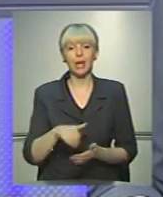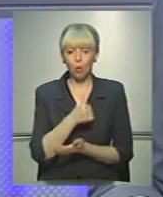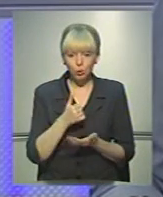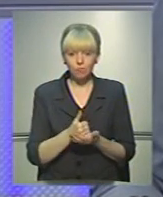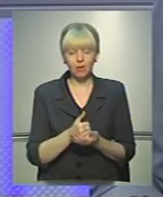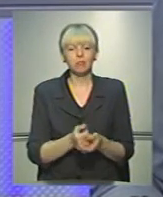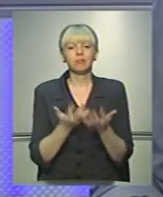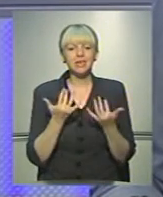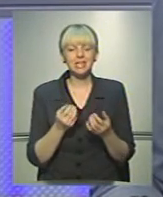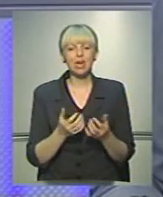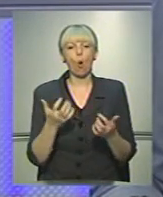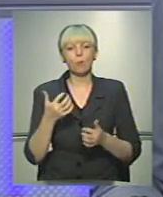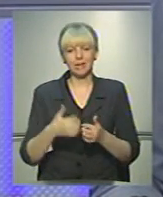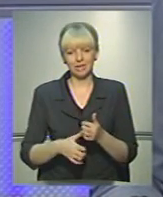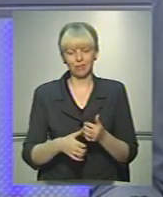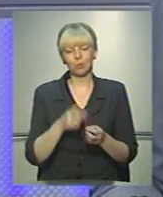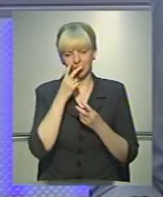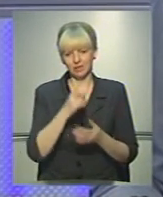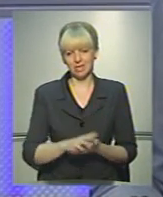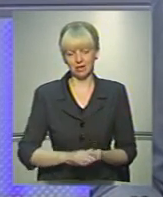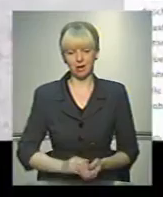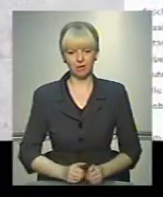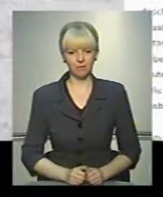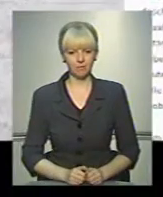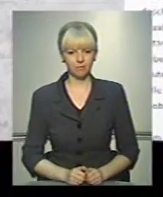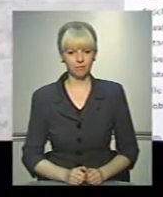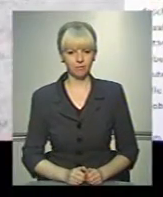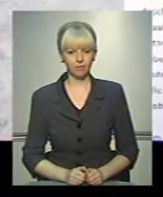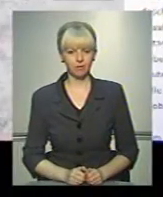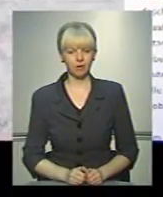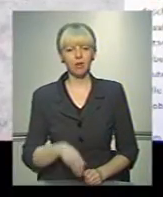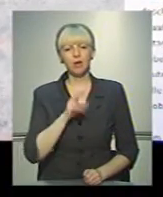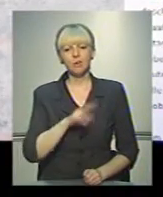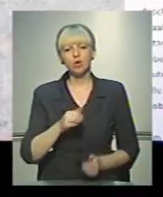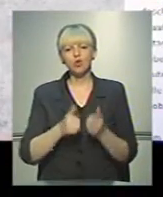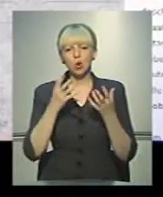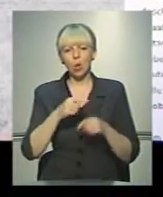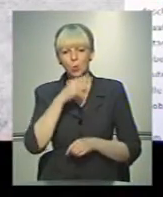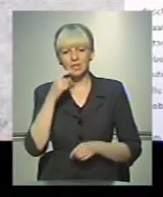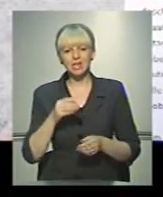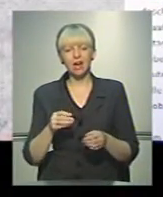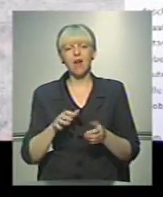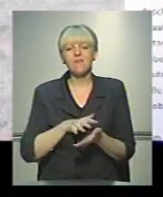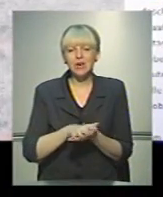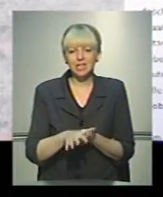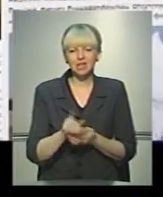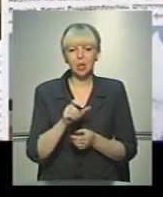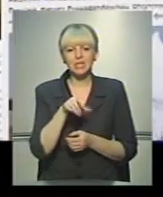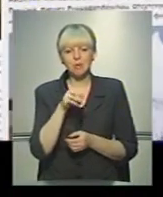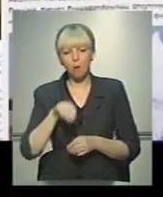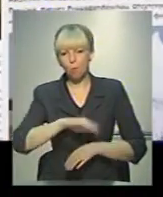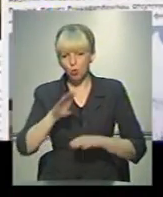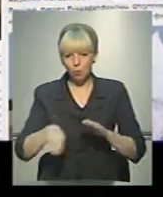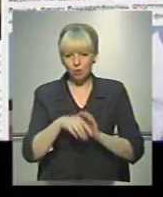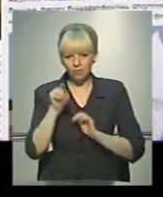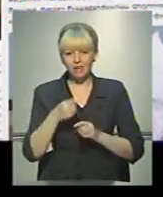найголовніше, наскільки об'єктивно? Дивимося далі. Мільйони щоденно Росія витрачає на те, щоб ЗМІ, підпорядковані